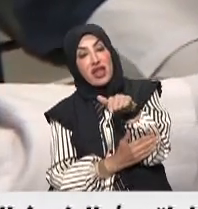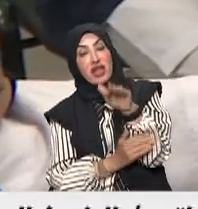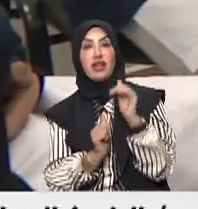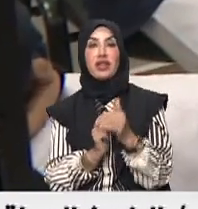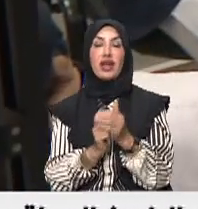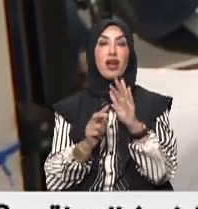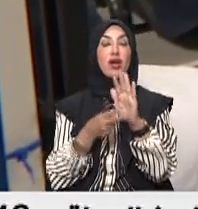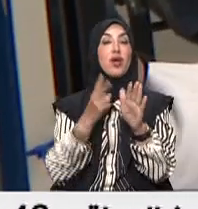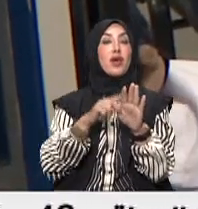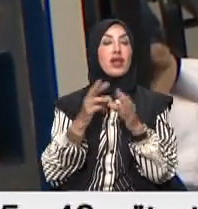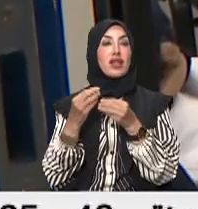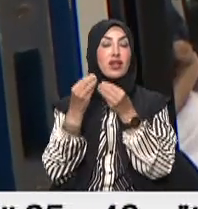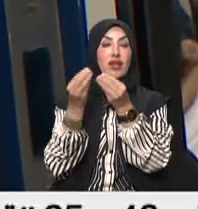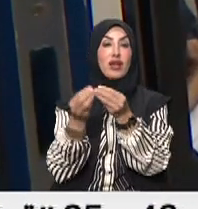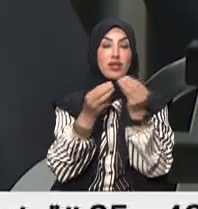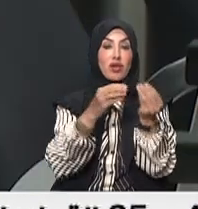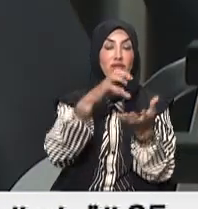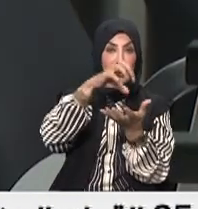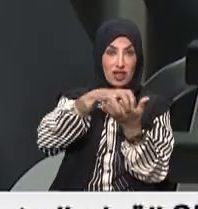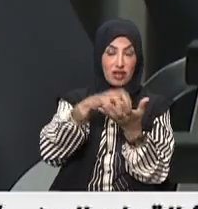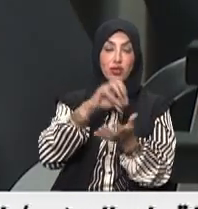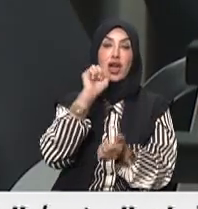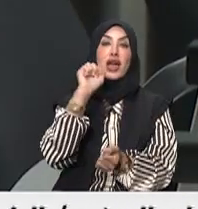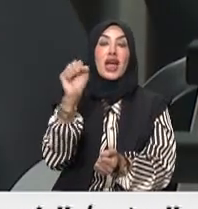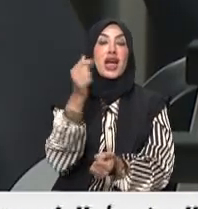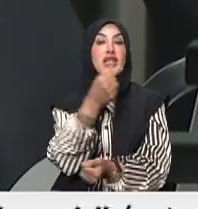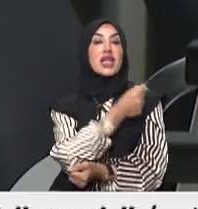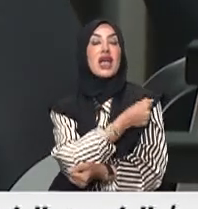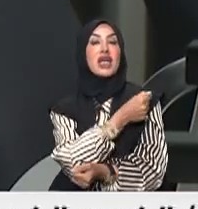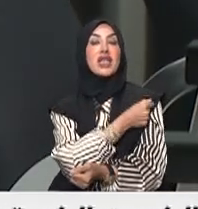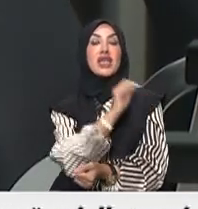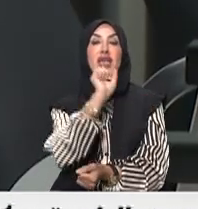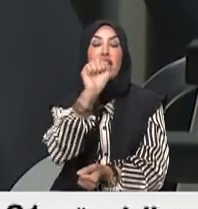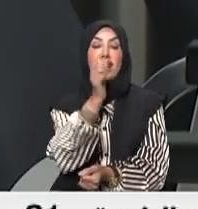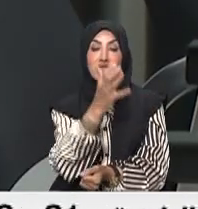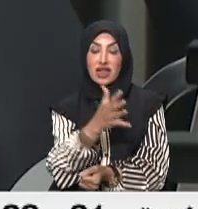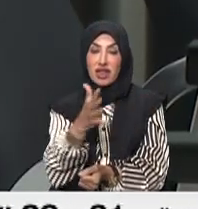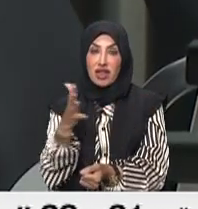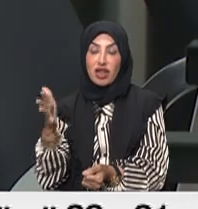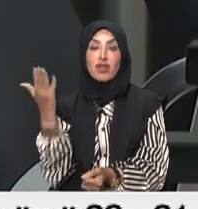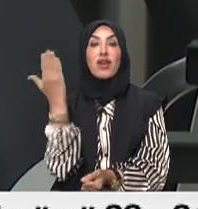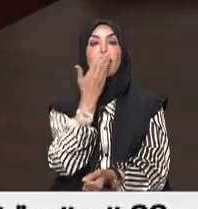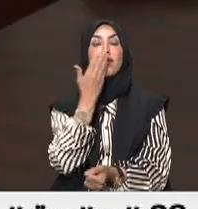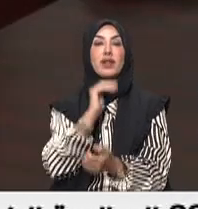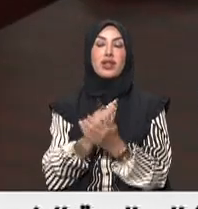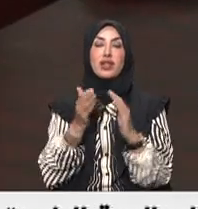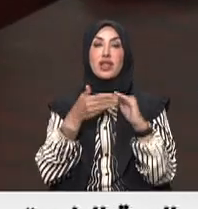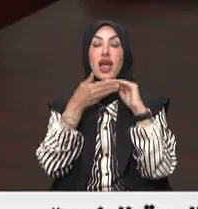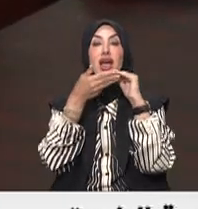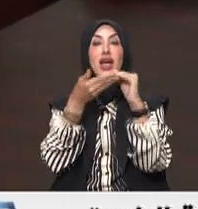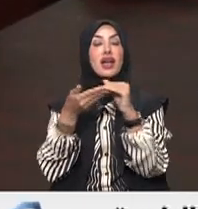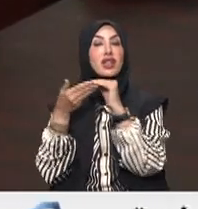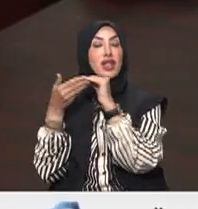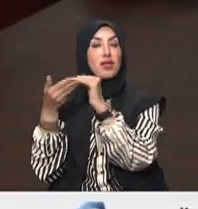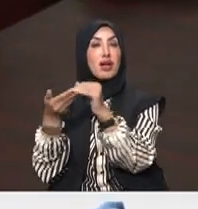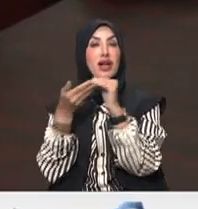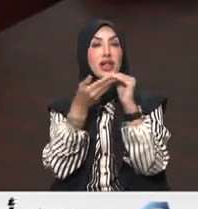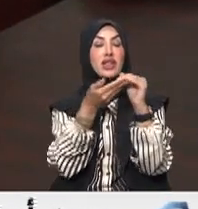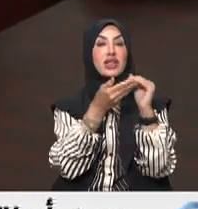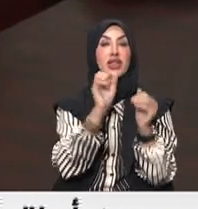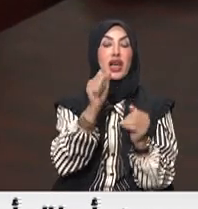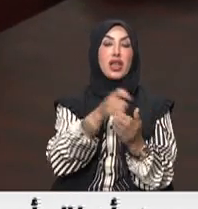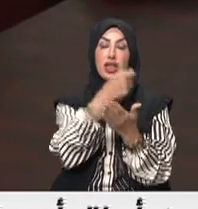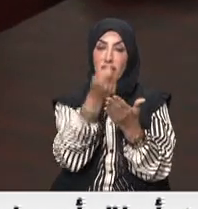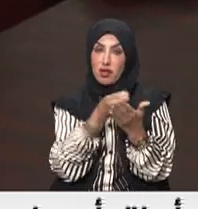توفير 10 عيادات موزعة على 8 مراكز للصحة المدرسية تقدم خدمات متعددة تشمل فتح